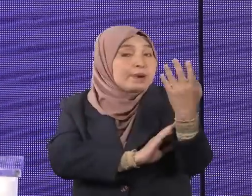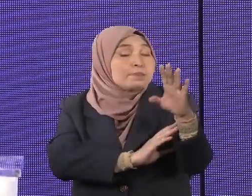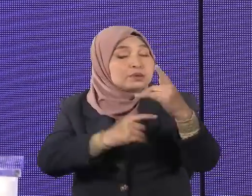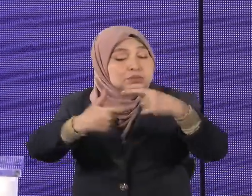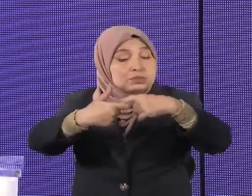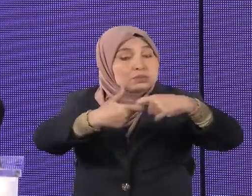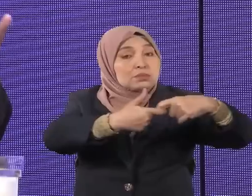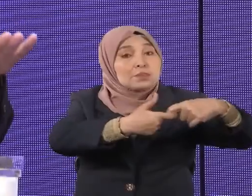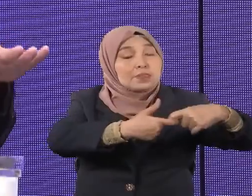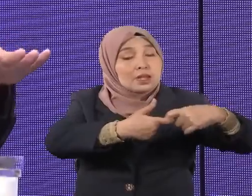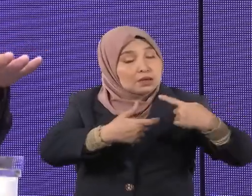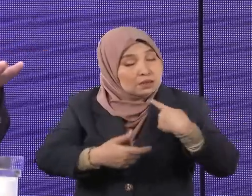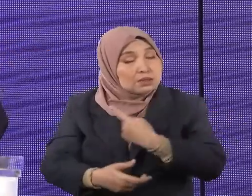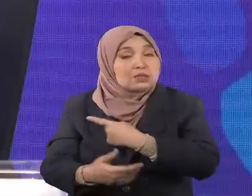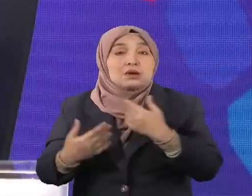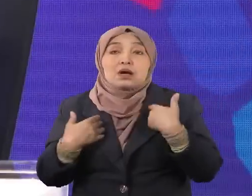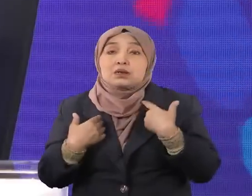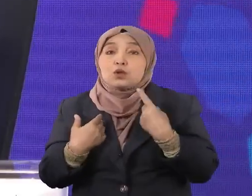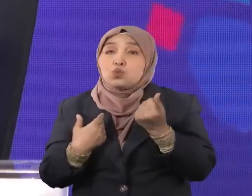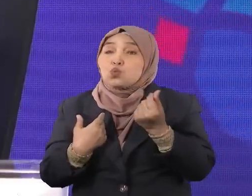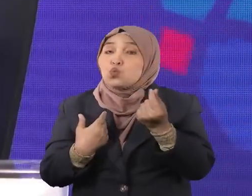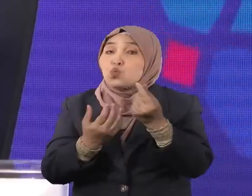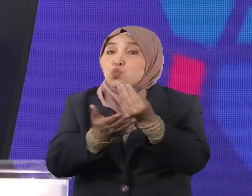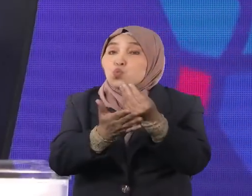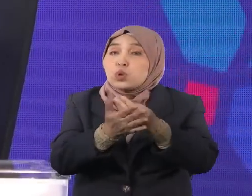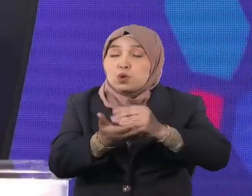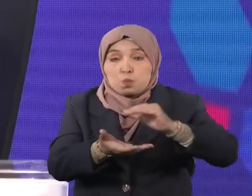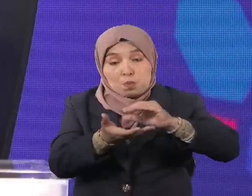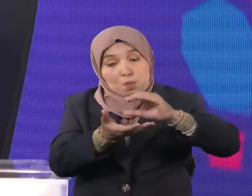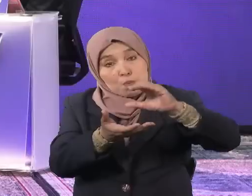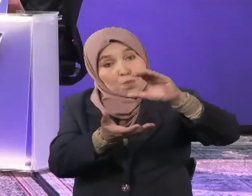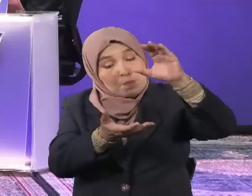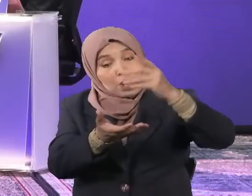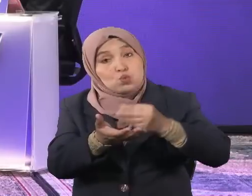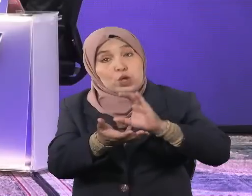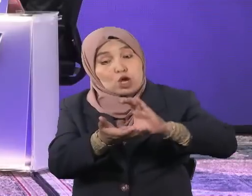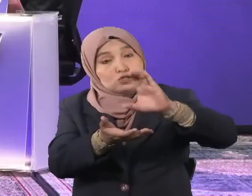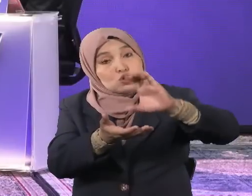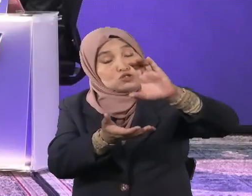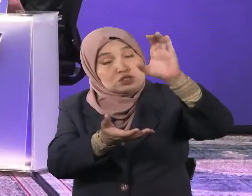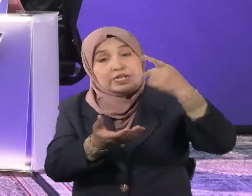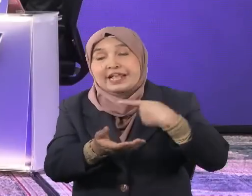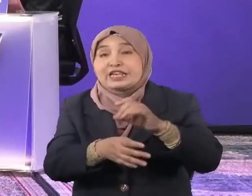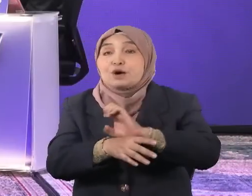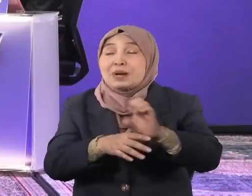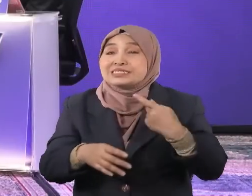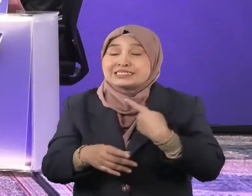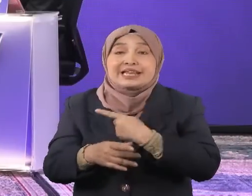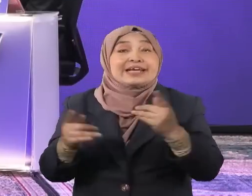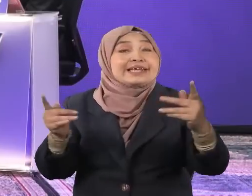berkaitan dengan kita ada wang bertumpuk-tumpuk tu, bertingkat-tingkat, kemudian kita ada emas, kita ada kenderaan dan